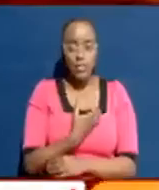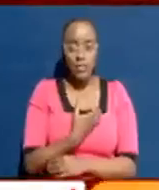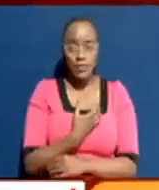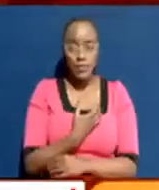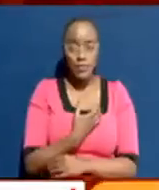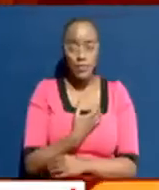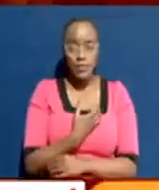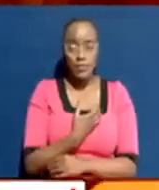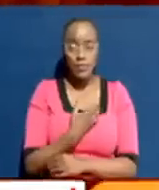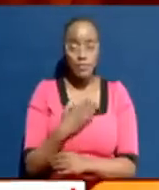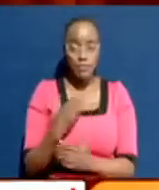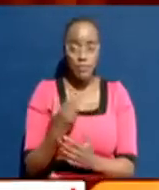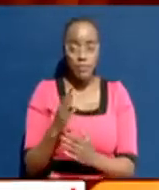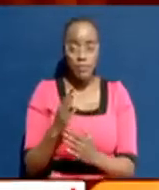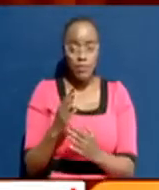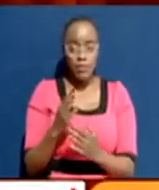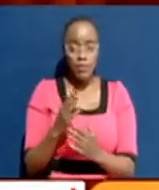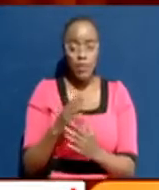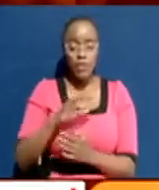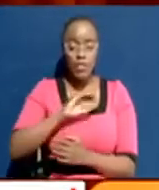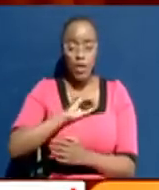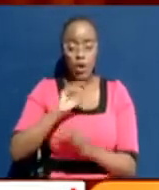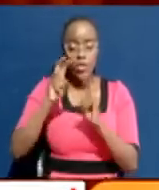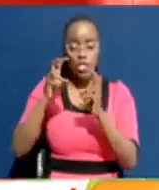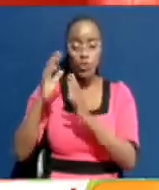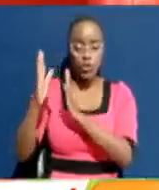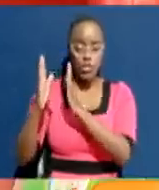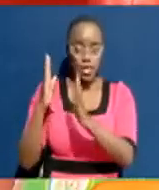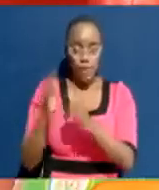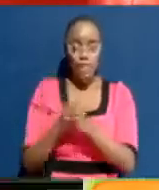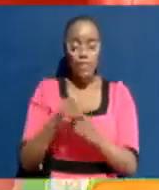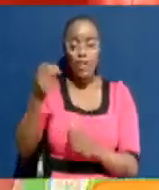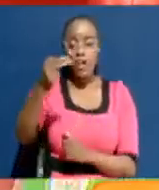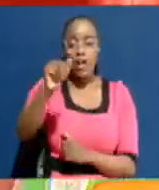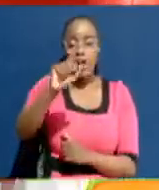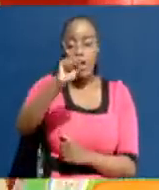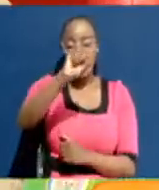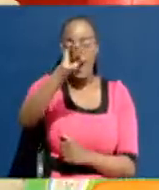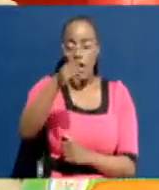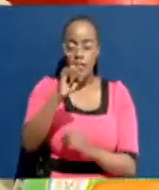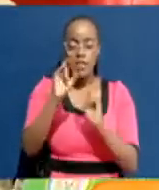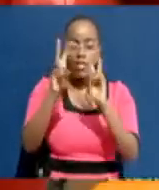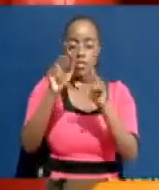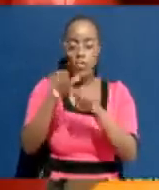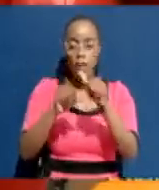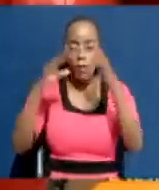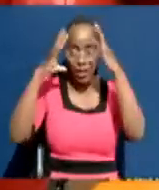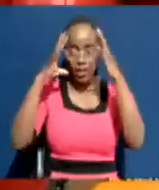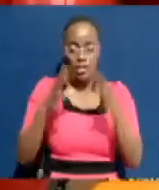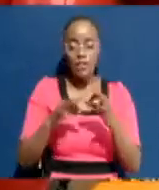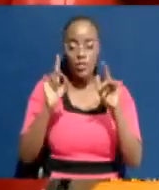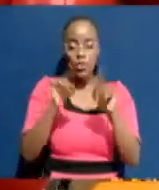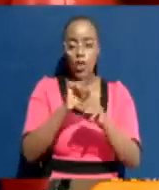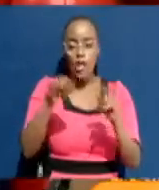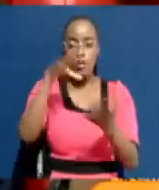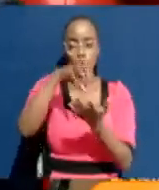it might be a national security issue at some point. Haji aliyekabiliwa na maswali kuhusiana na hatua yake ya kufutilia